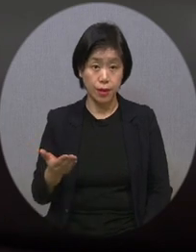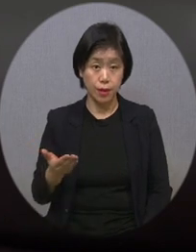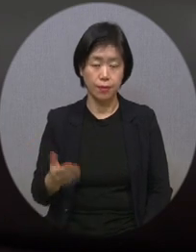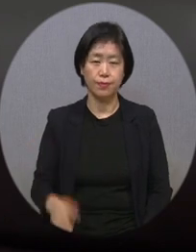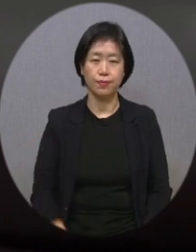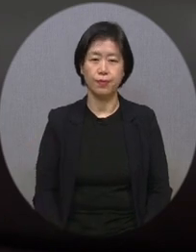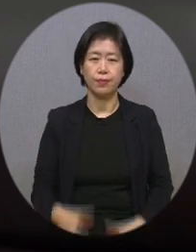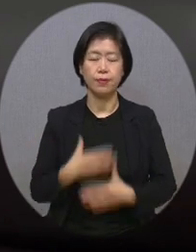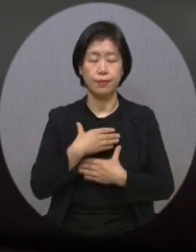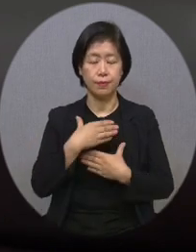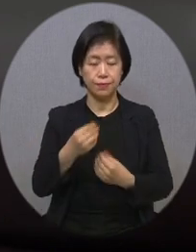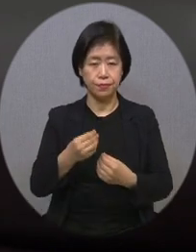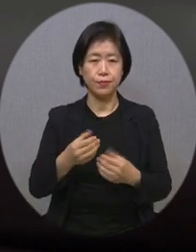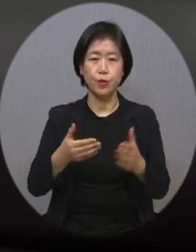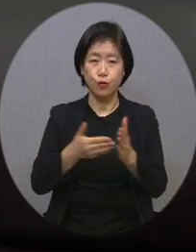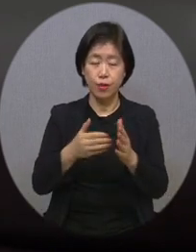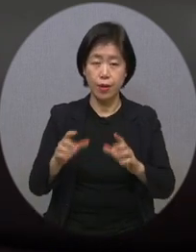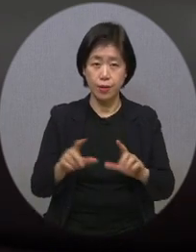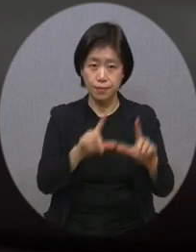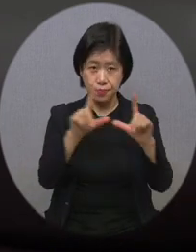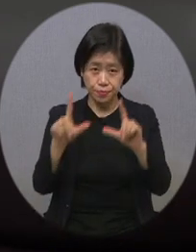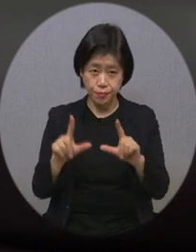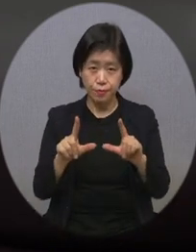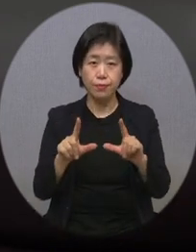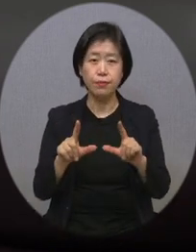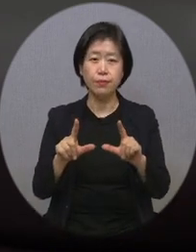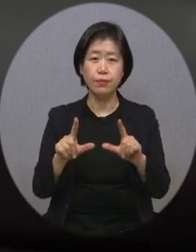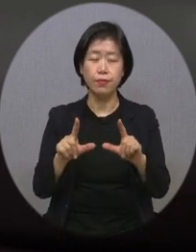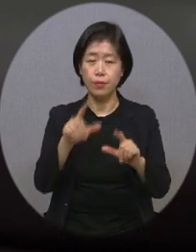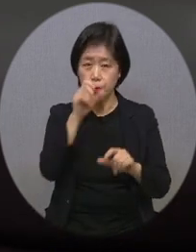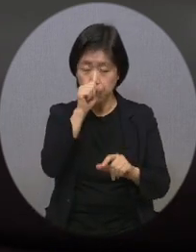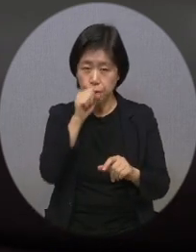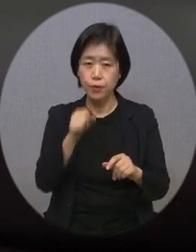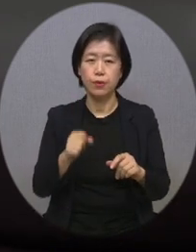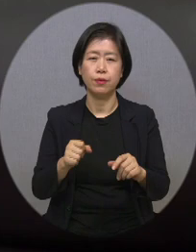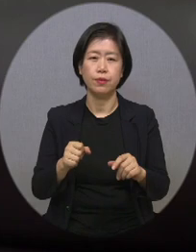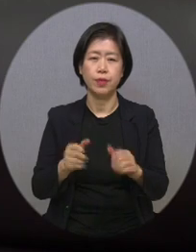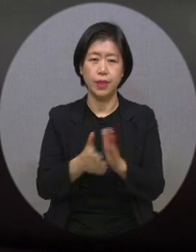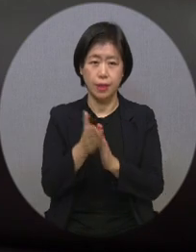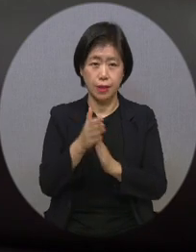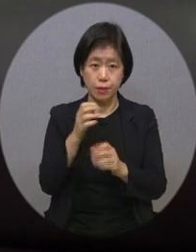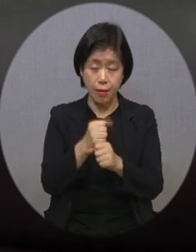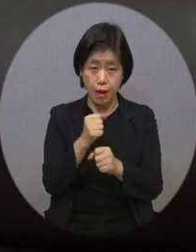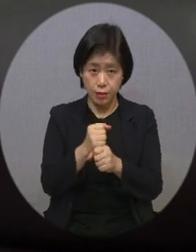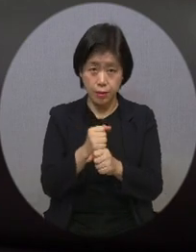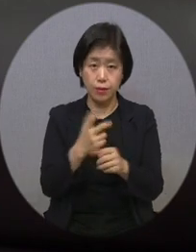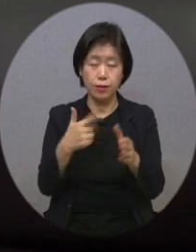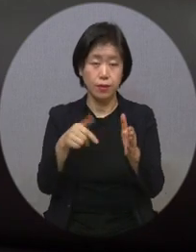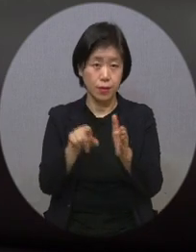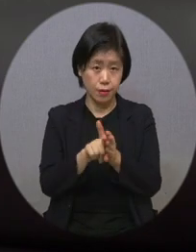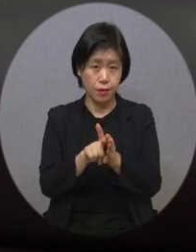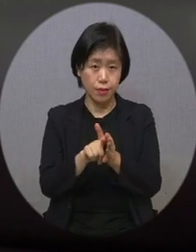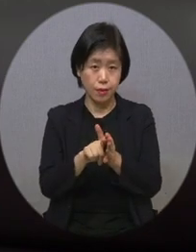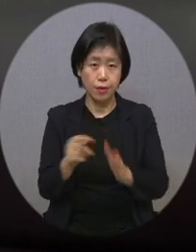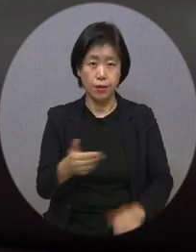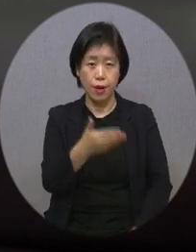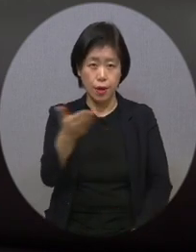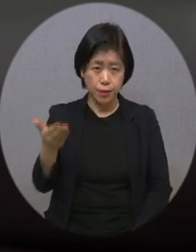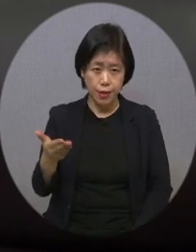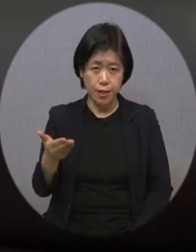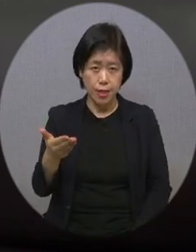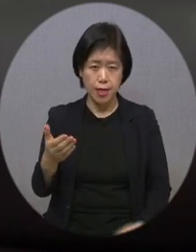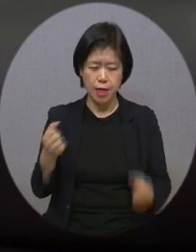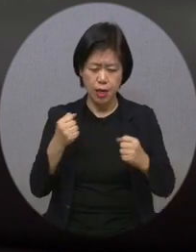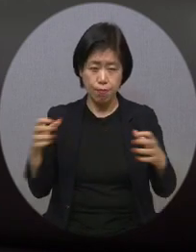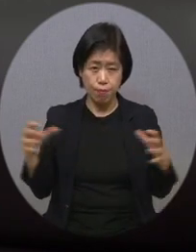우리 안전한 군산, 사람 살기 좋은 군산을 만들자는 그런 목표 아래 우리 시민들이 함께